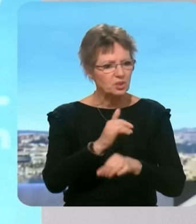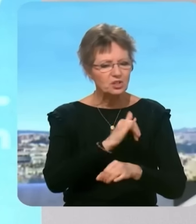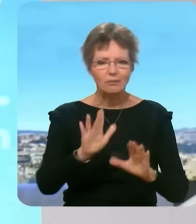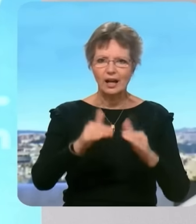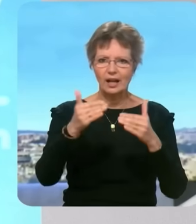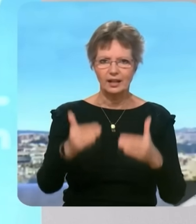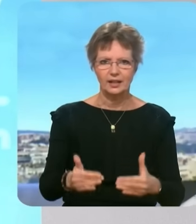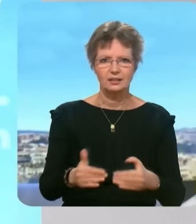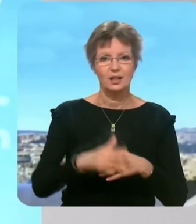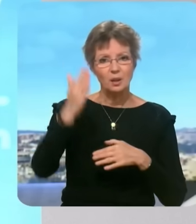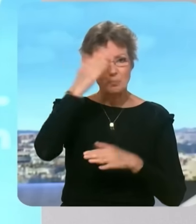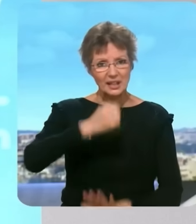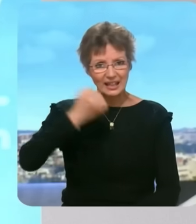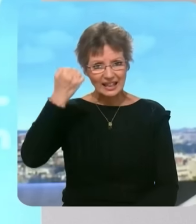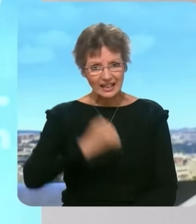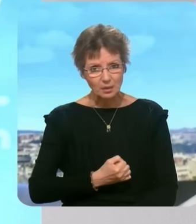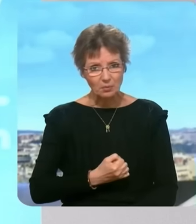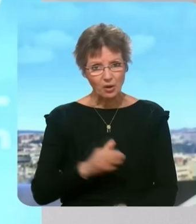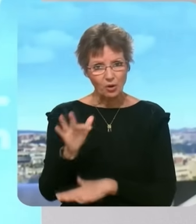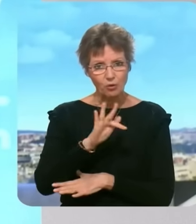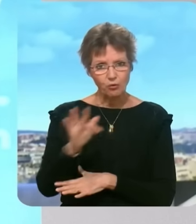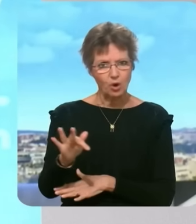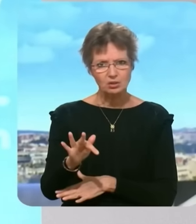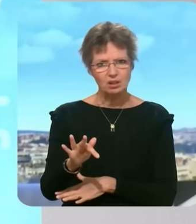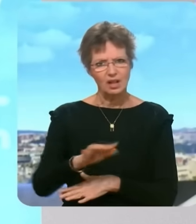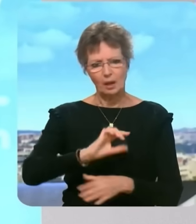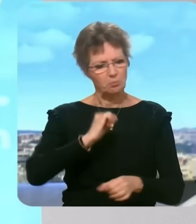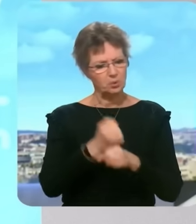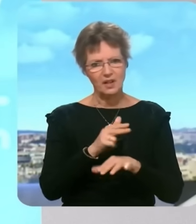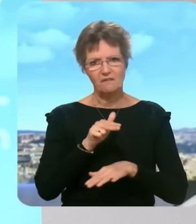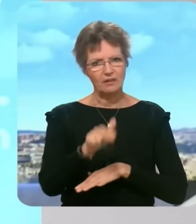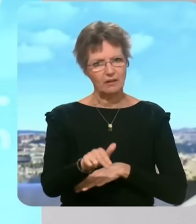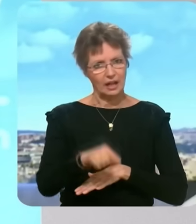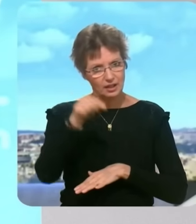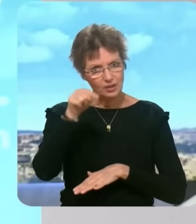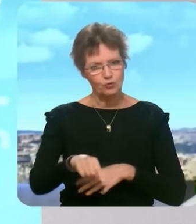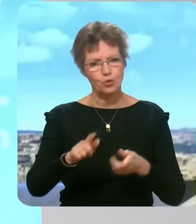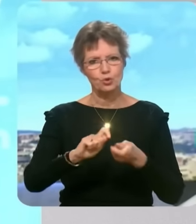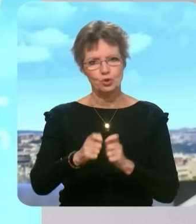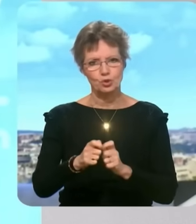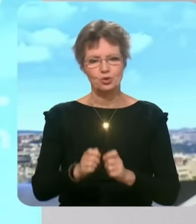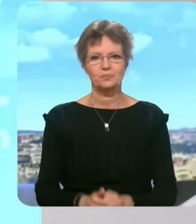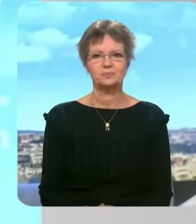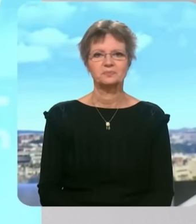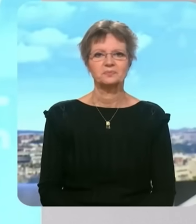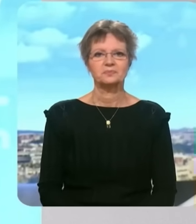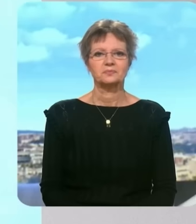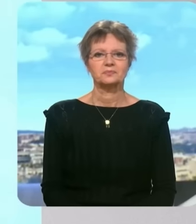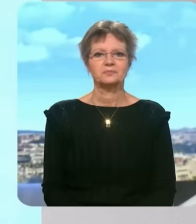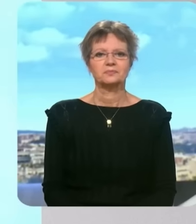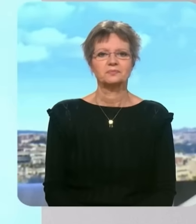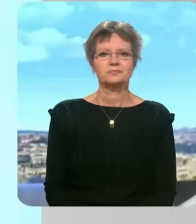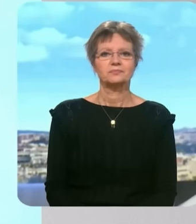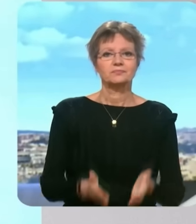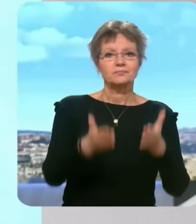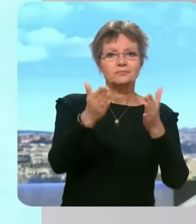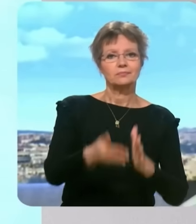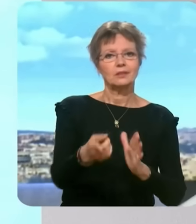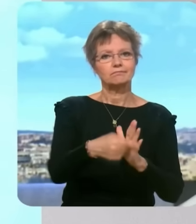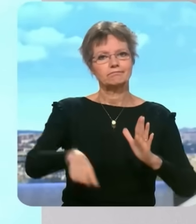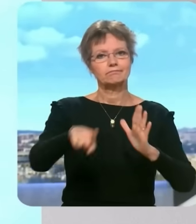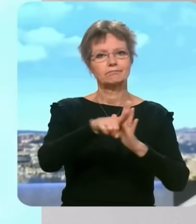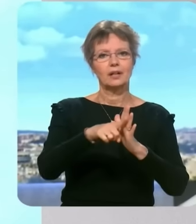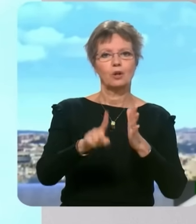qui commet un crime en France sache que l'État frappera, et frappera vite et fortement s'il le fait. Marion Maréchal, tête de liste Reconquête aux élections